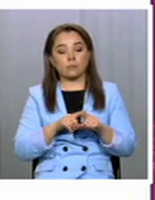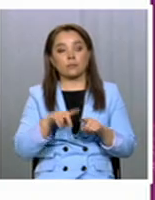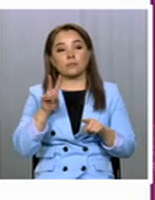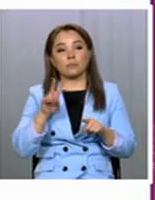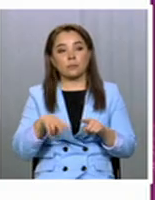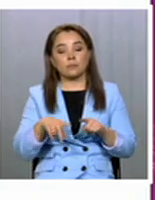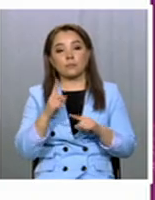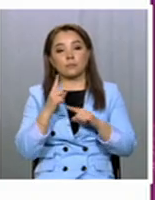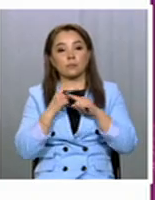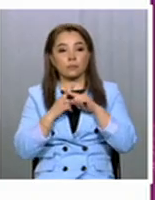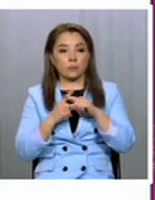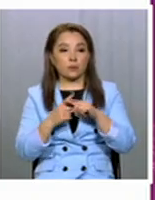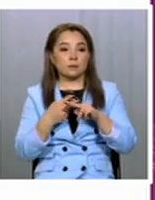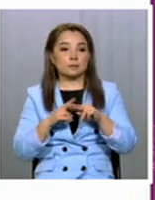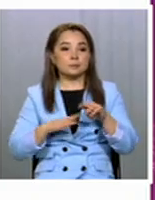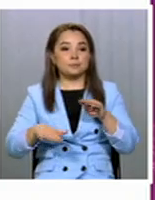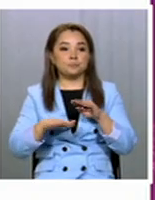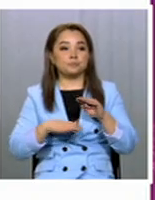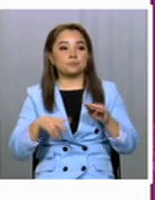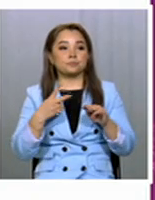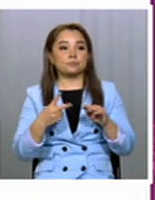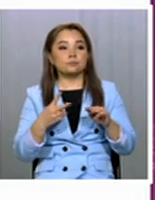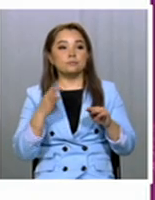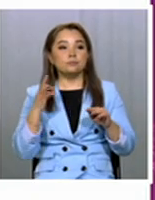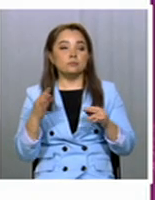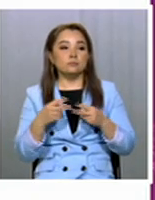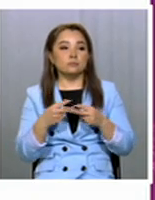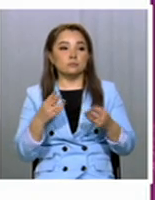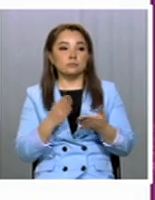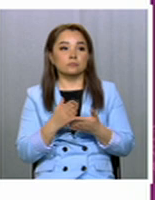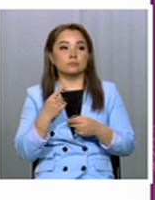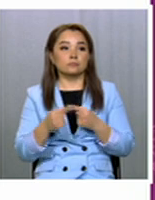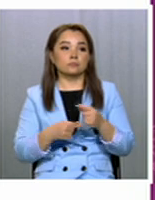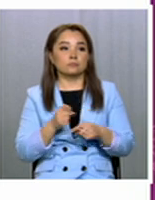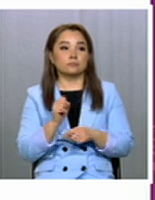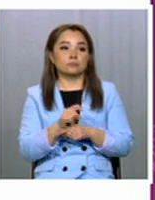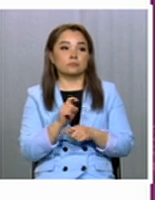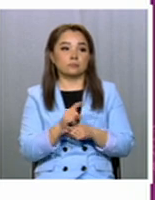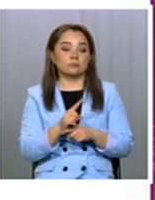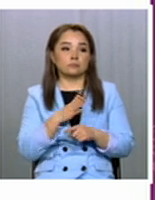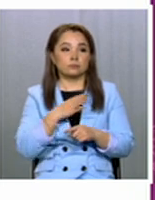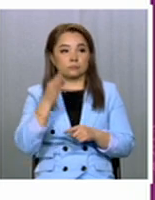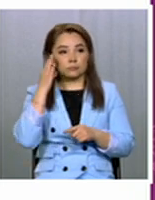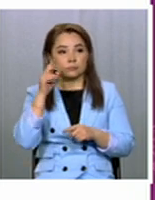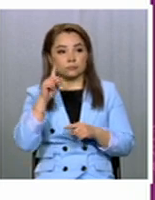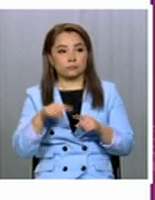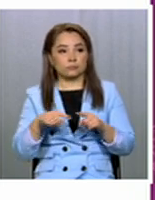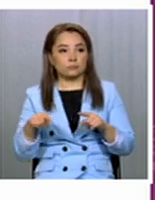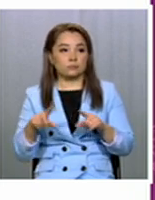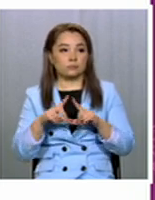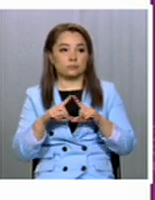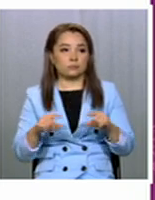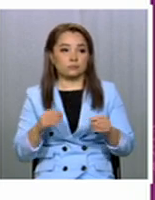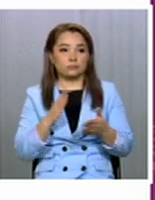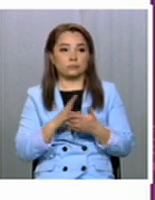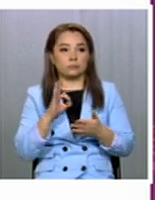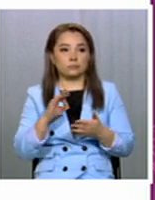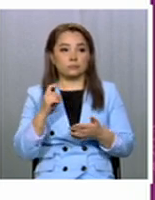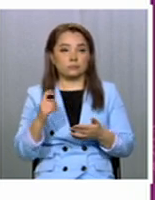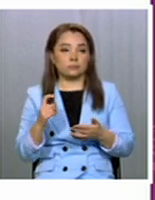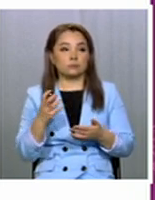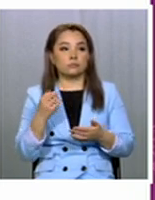табанының координаттары 2-де 0-ге тең. Келесі тапсырма. Тік бұрышты үш бұрыштың коэффициенттері OX және